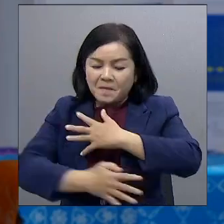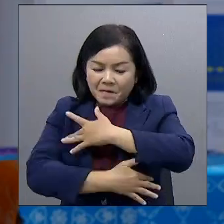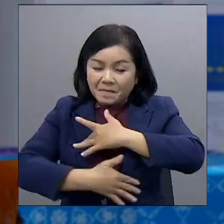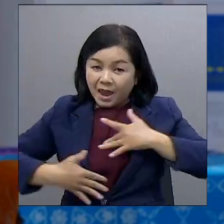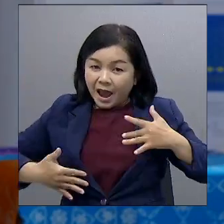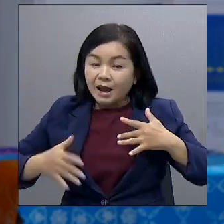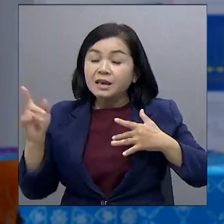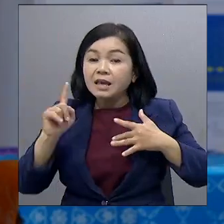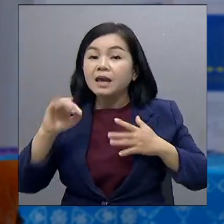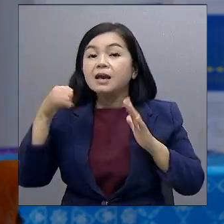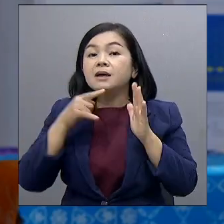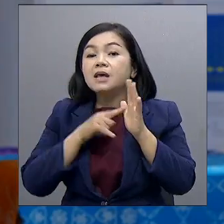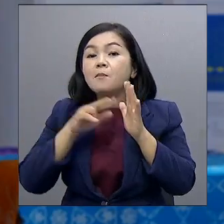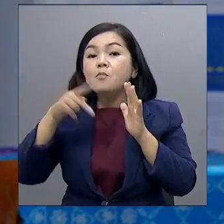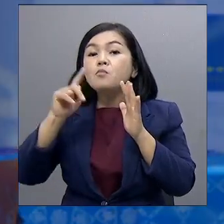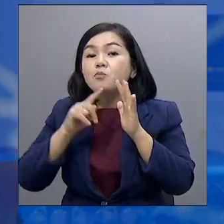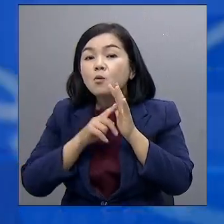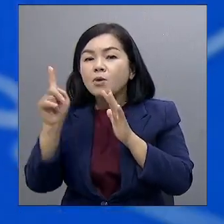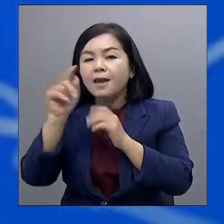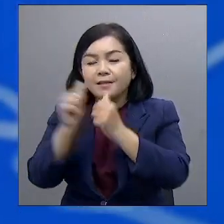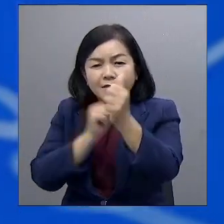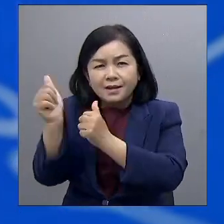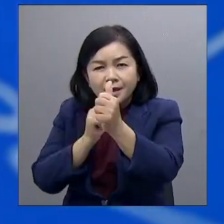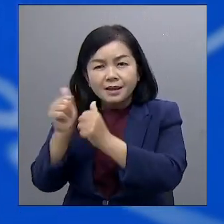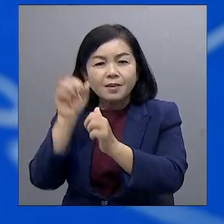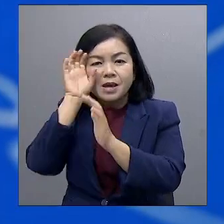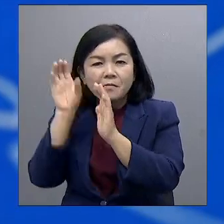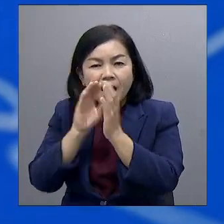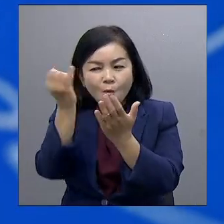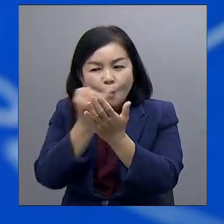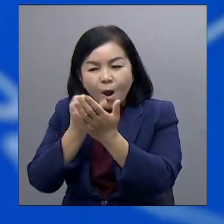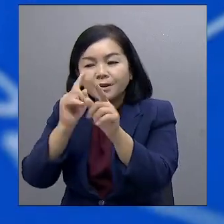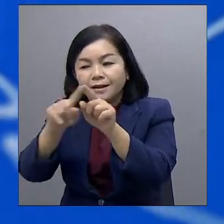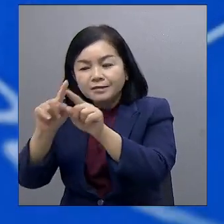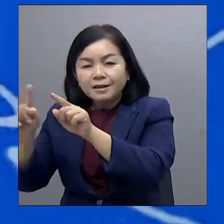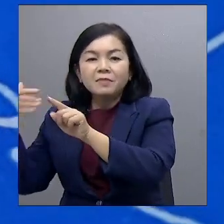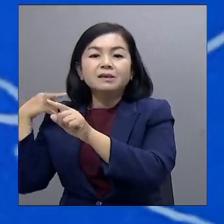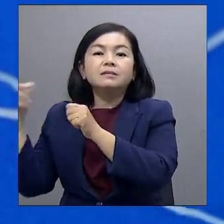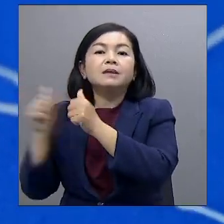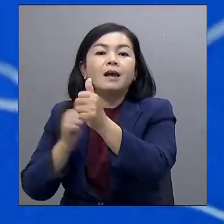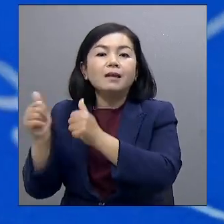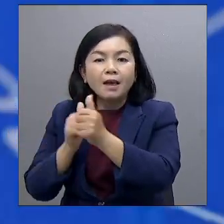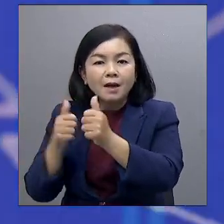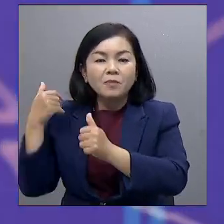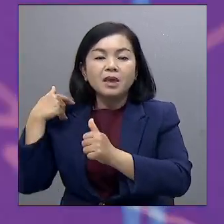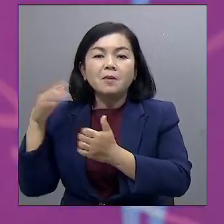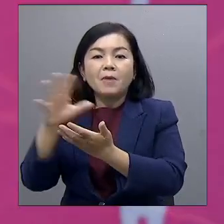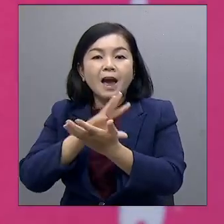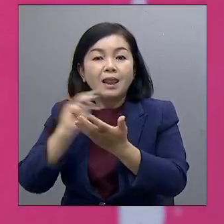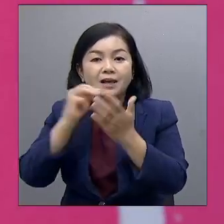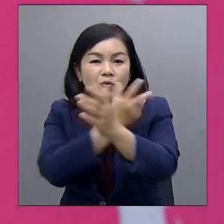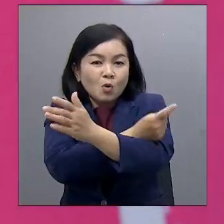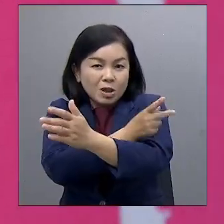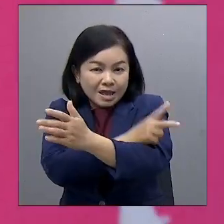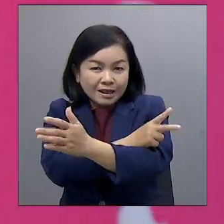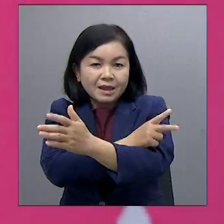โพงาเนี่ยค่ะได้มาจากการประกวดนะคะโดยการออกแบบของทางอาจารย์ม.ราชภัฏภูตนะคะใน